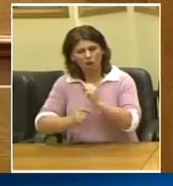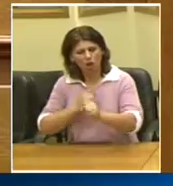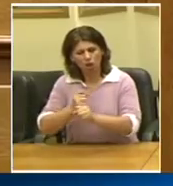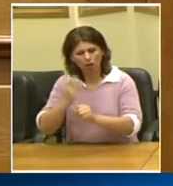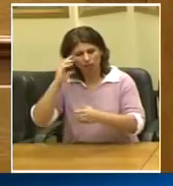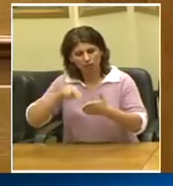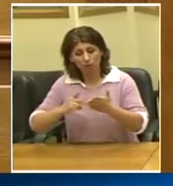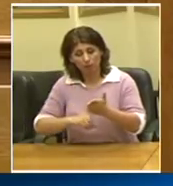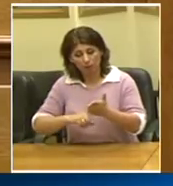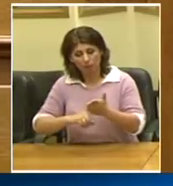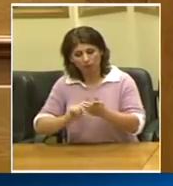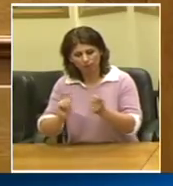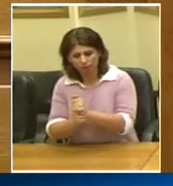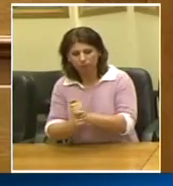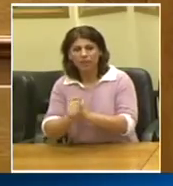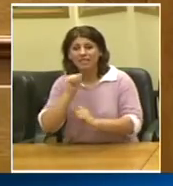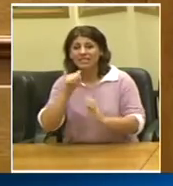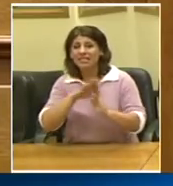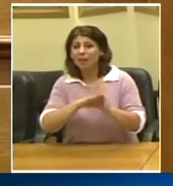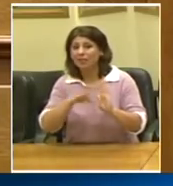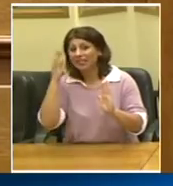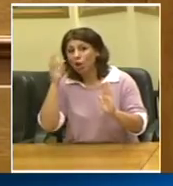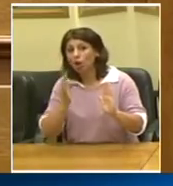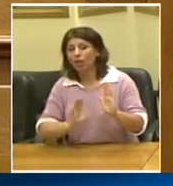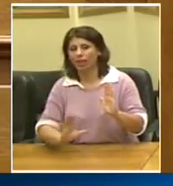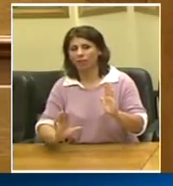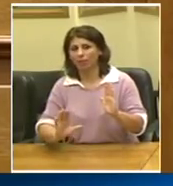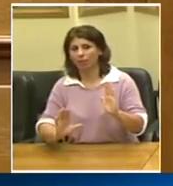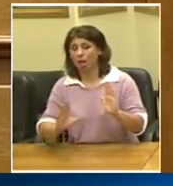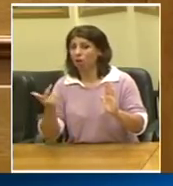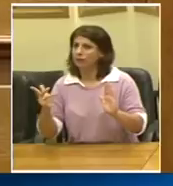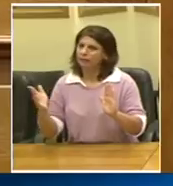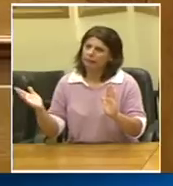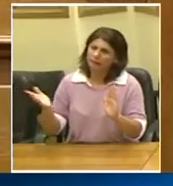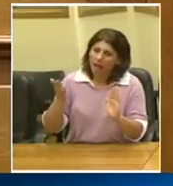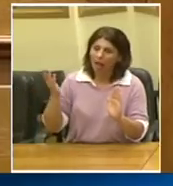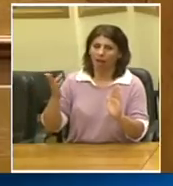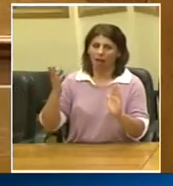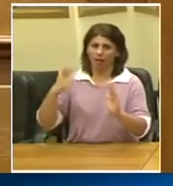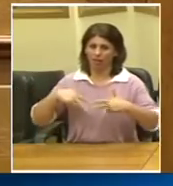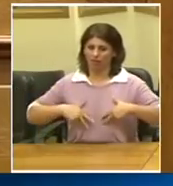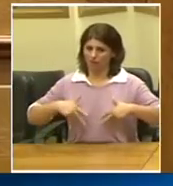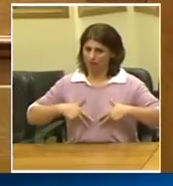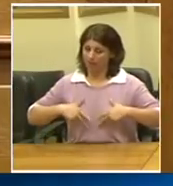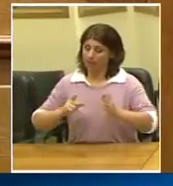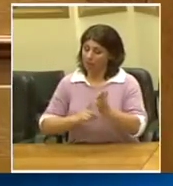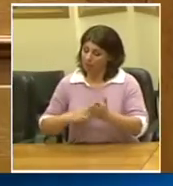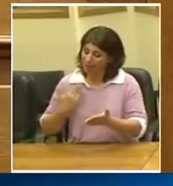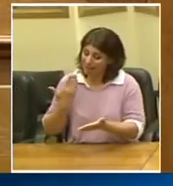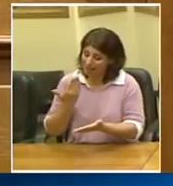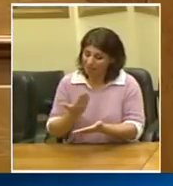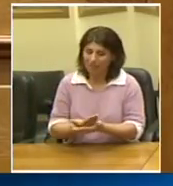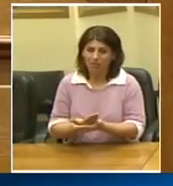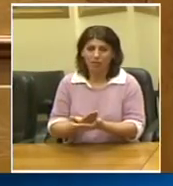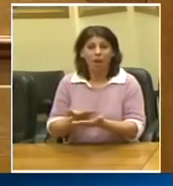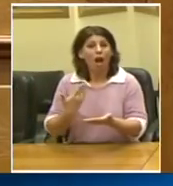να μετατραπεί σε συνταγματική λογική και ότι δήθεν η κυβέρνηση έπρεπε να ζητήσει την